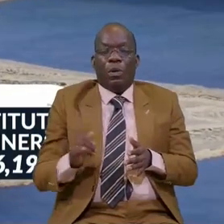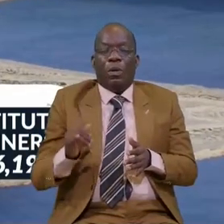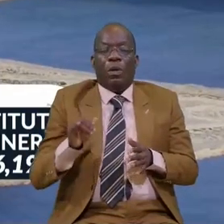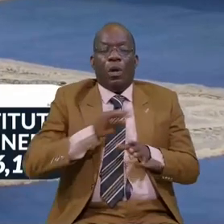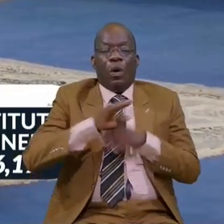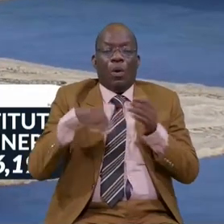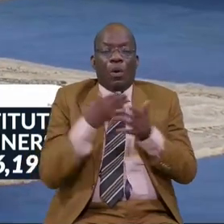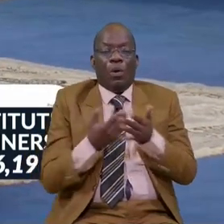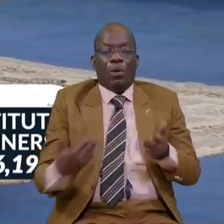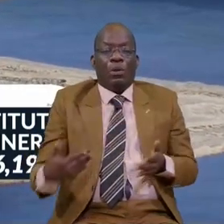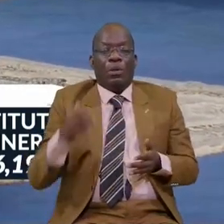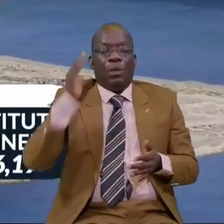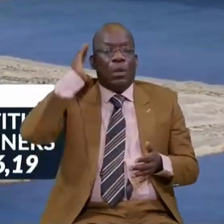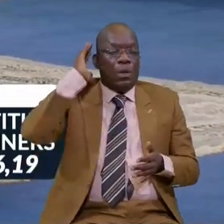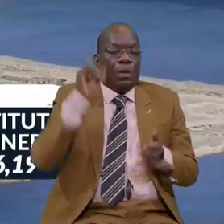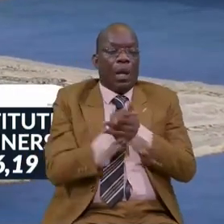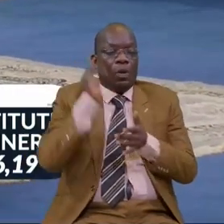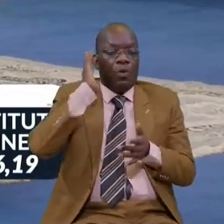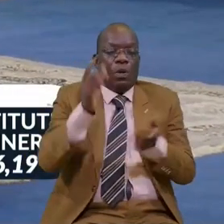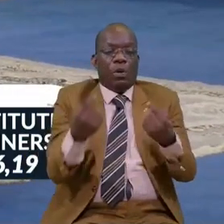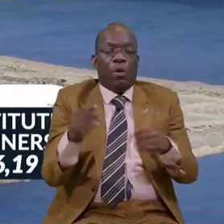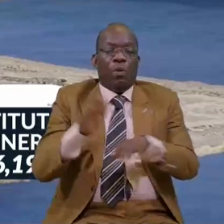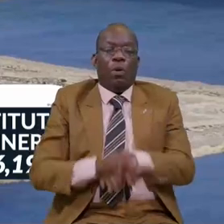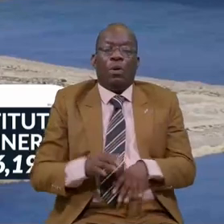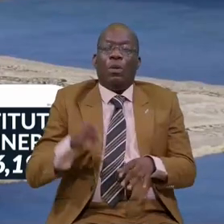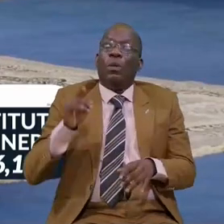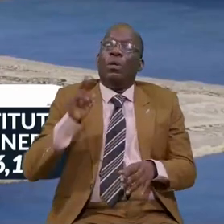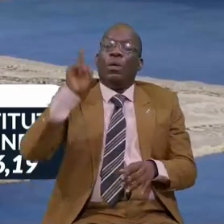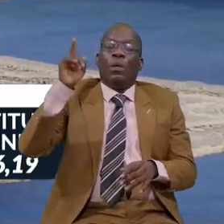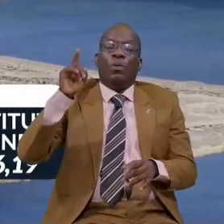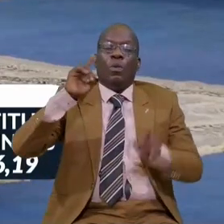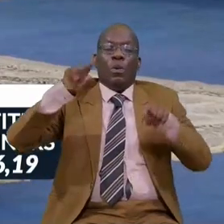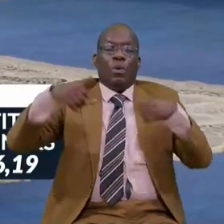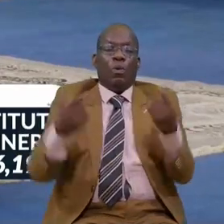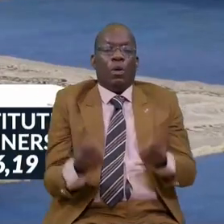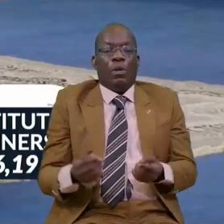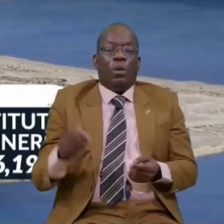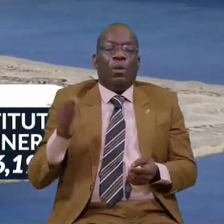Verset 4. Jésus, sachant tout ce qui devait lui arriver,